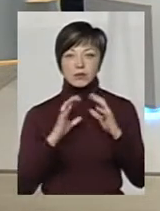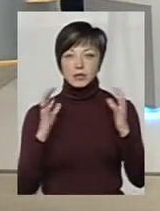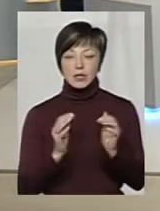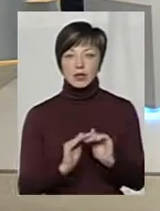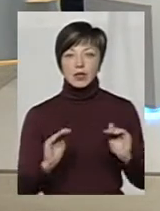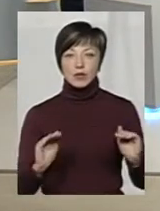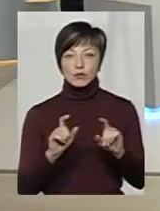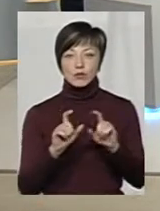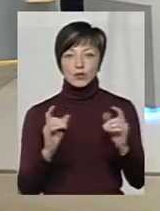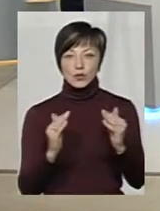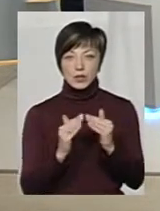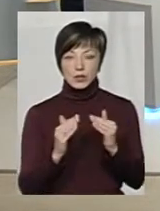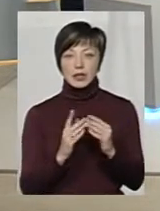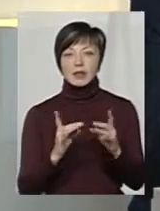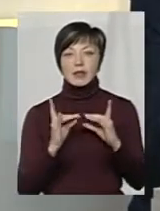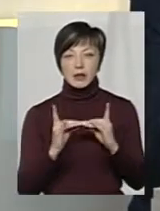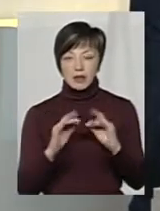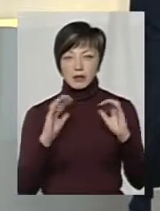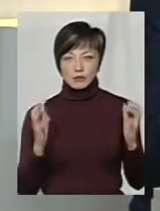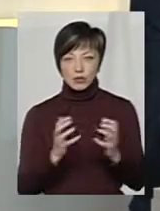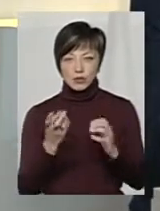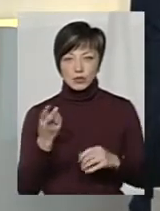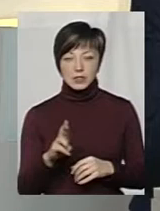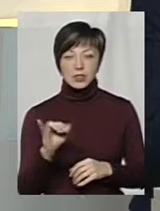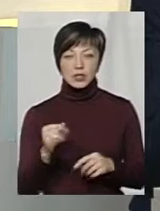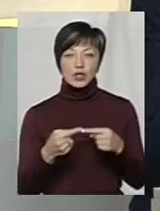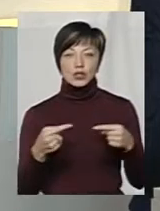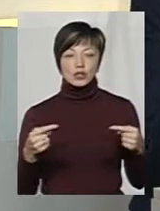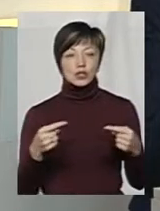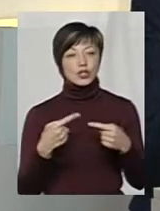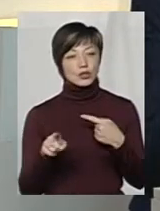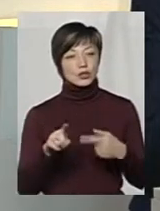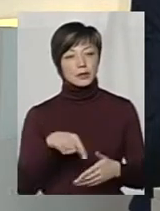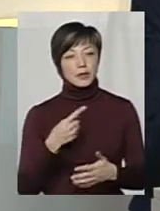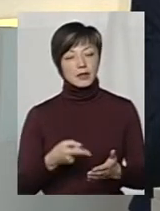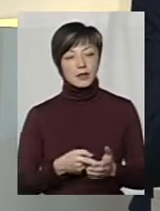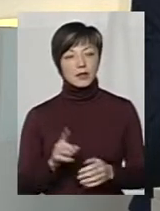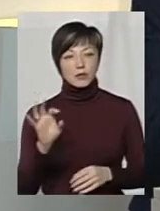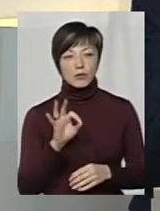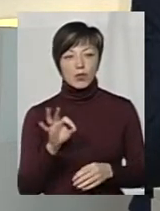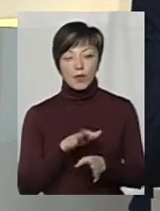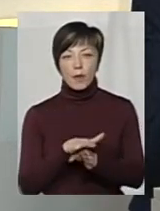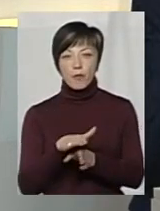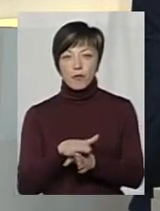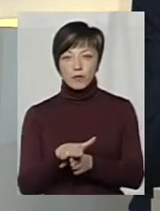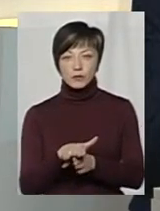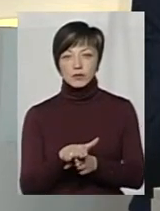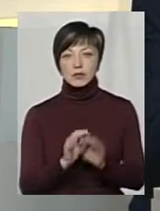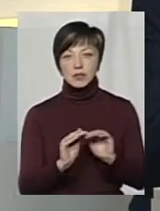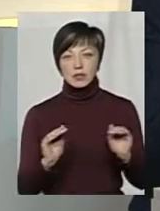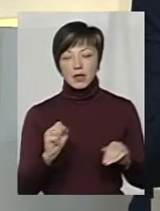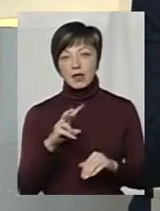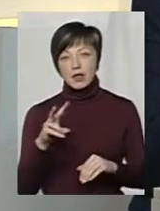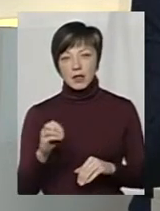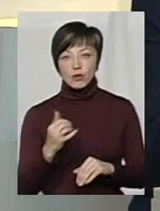дитячі будинки, і будинки, і інтернати збережуться. І інше питання щодо наповнюваності, є питання, але в